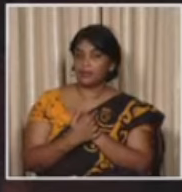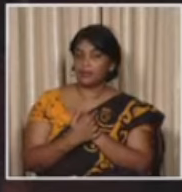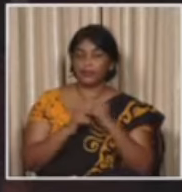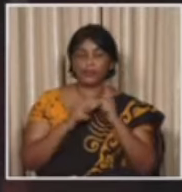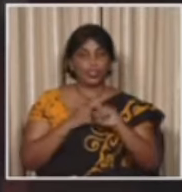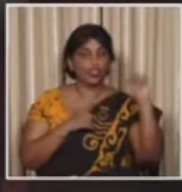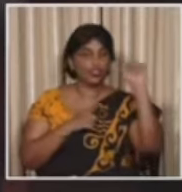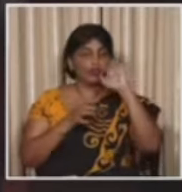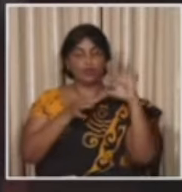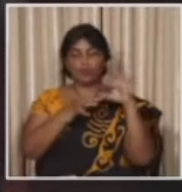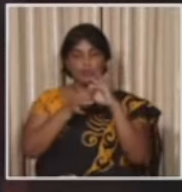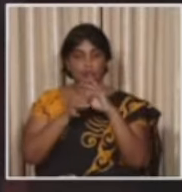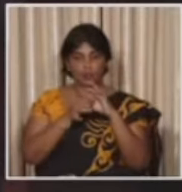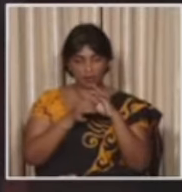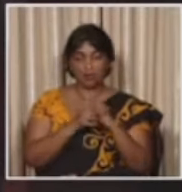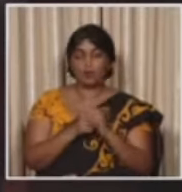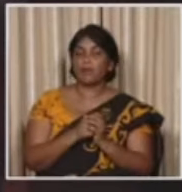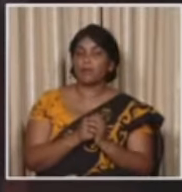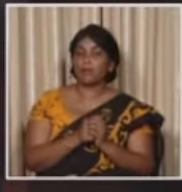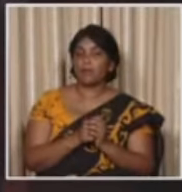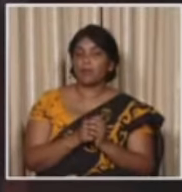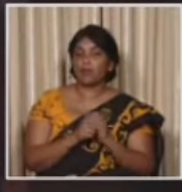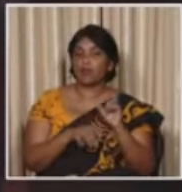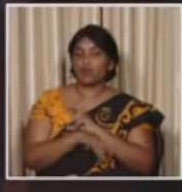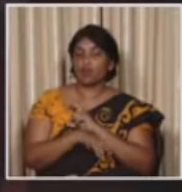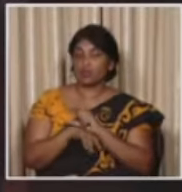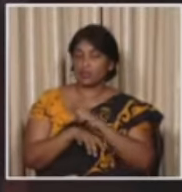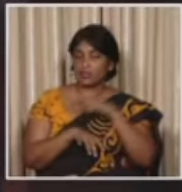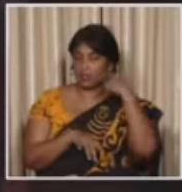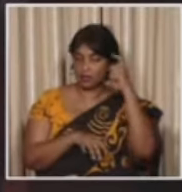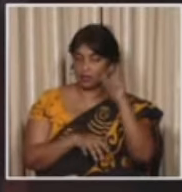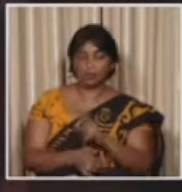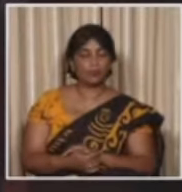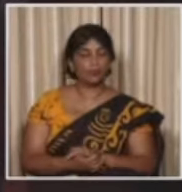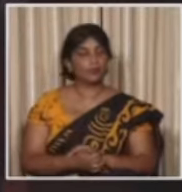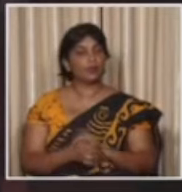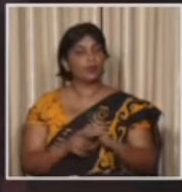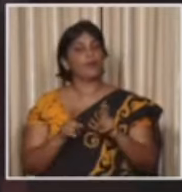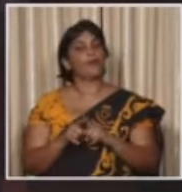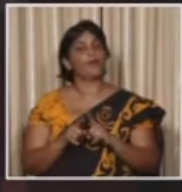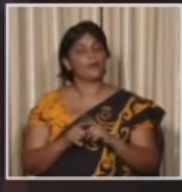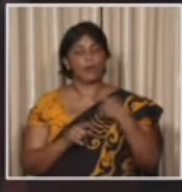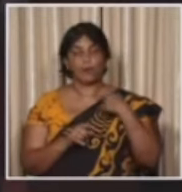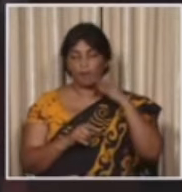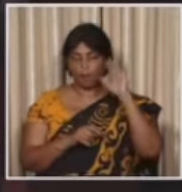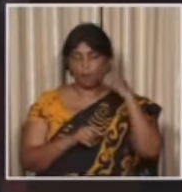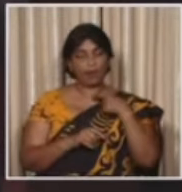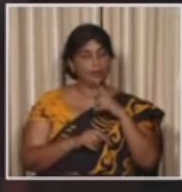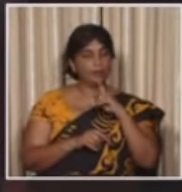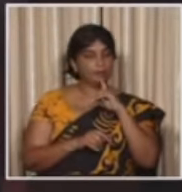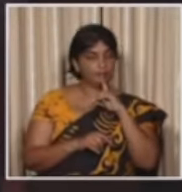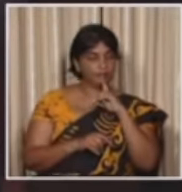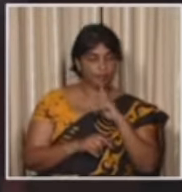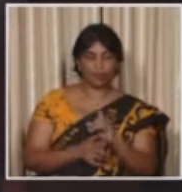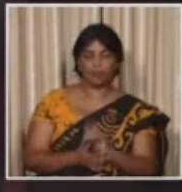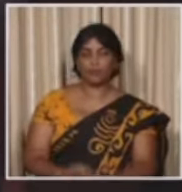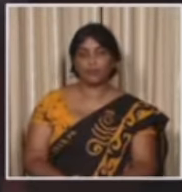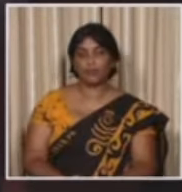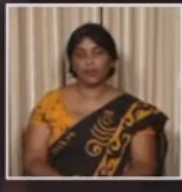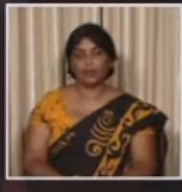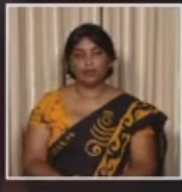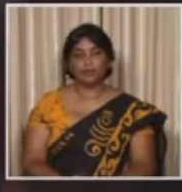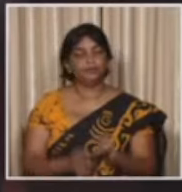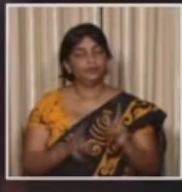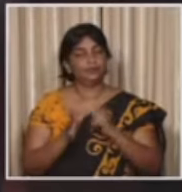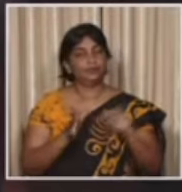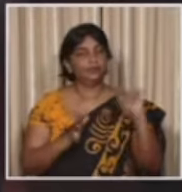යුරෝපා හවුල නියෝජනය කරන කොමසාරිස්තුමිය, ඒ වගේම විශේෂයෙන්ම මම සඳහන් කරන්නට ඕන